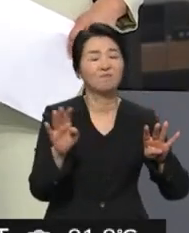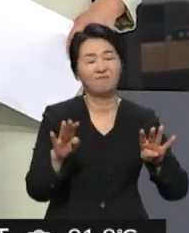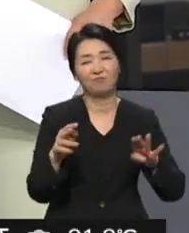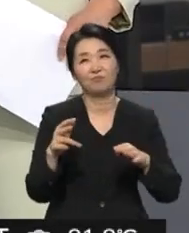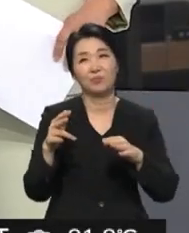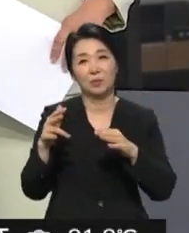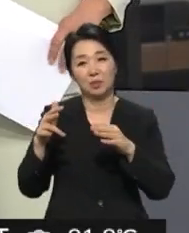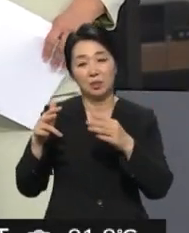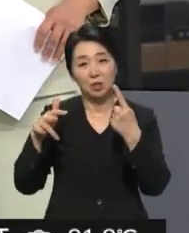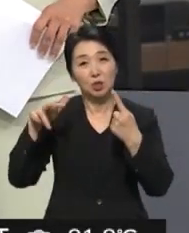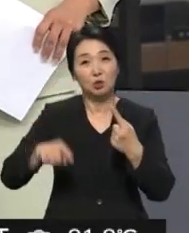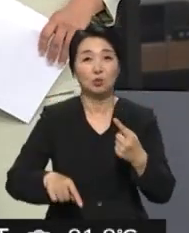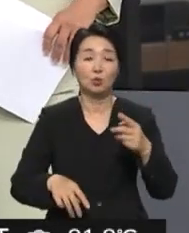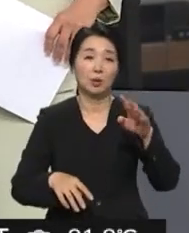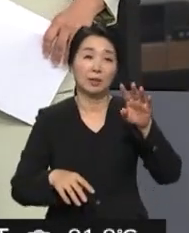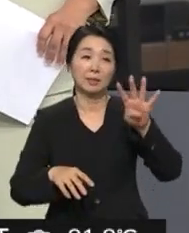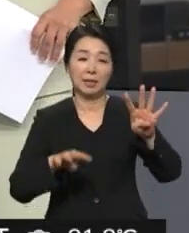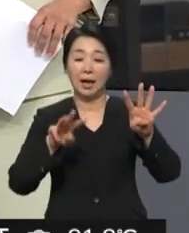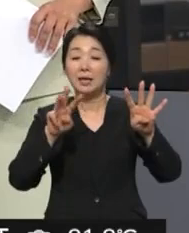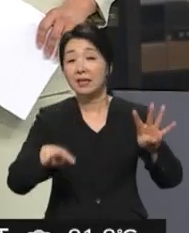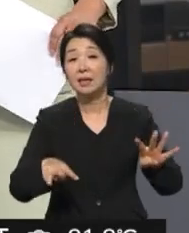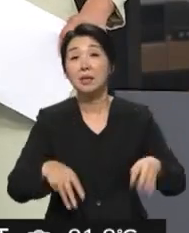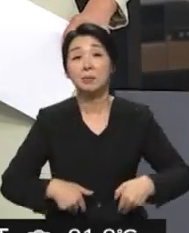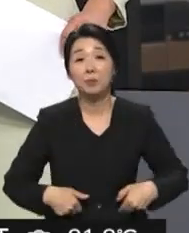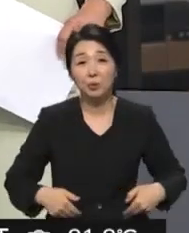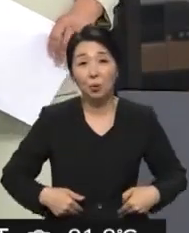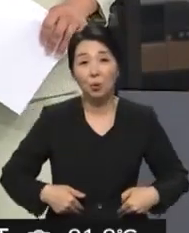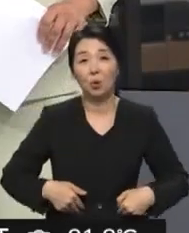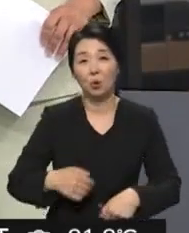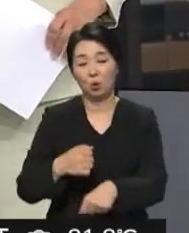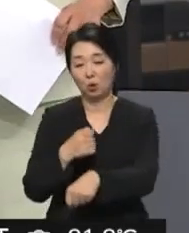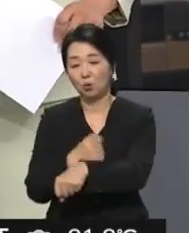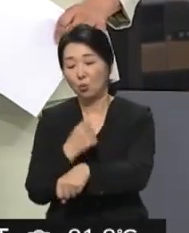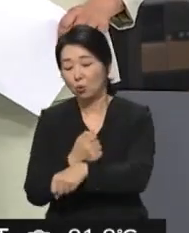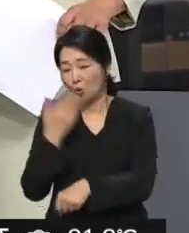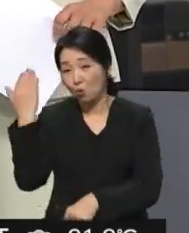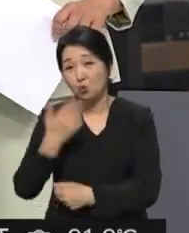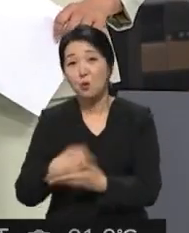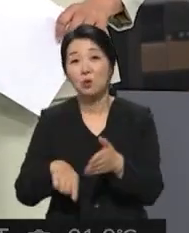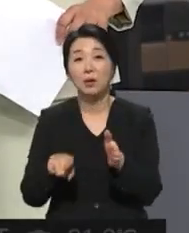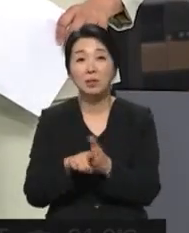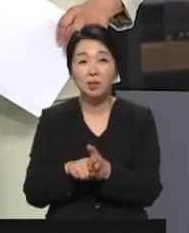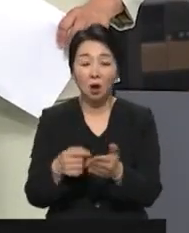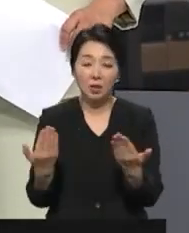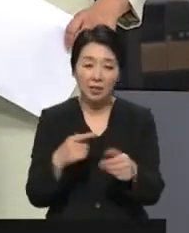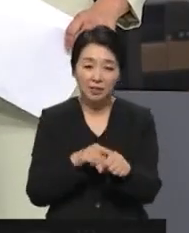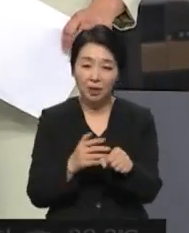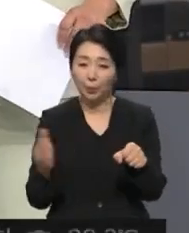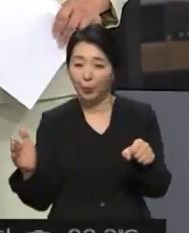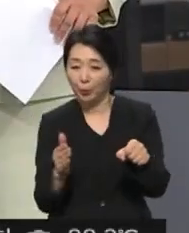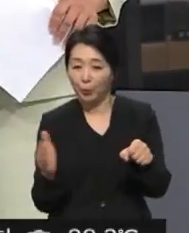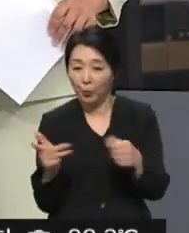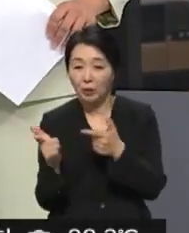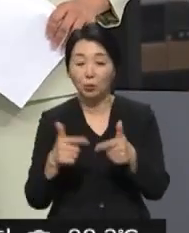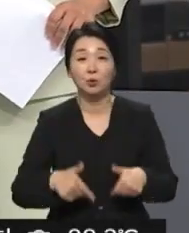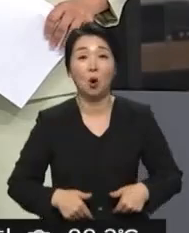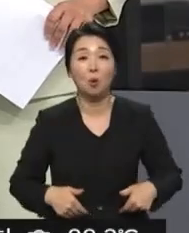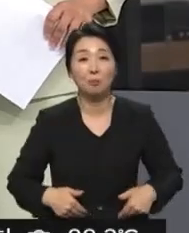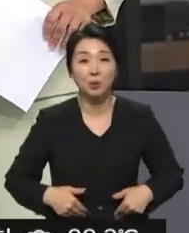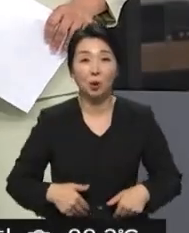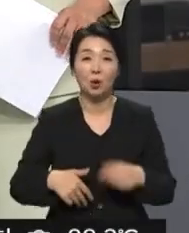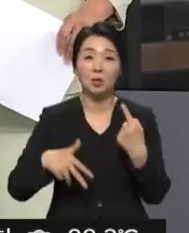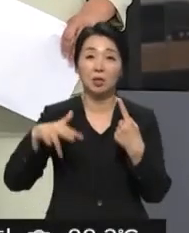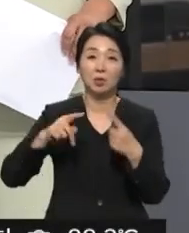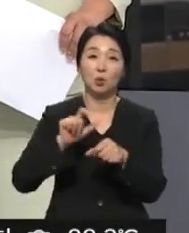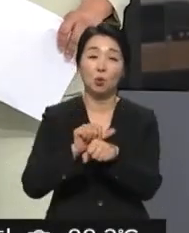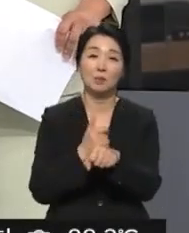가야 한다고 주장을 했고요. 김기현 대표는 노조의 투명성을 높이고 탄력적 근로시간제 도입해야 한다고 했습니다. 주